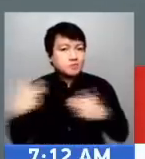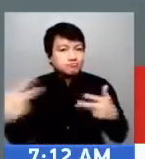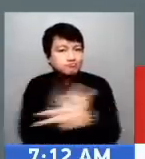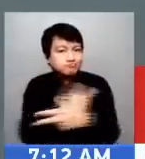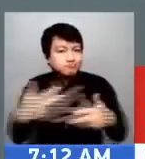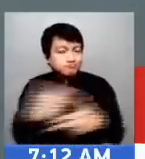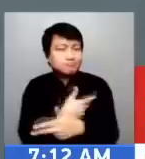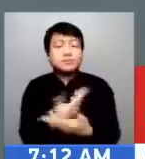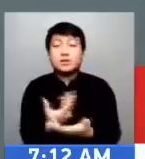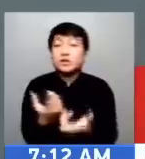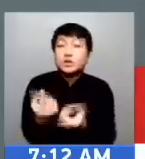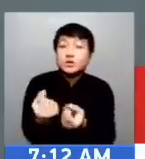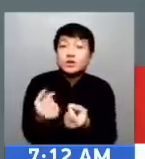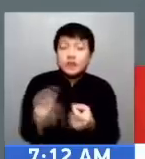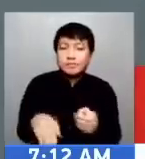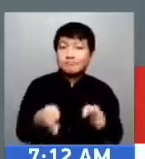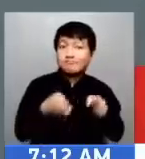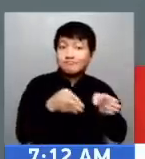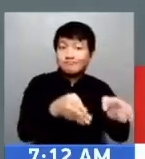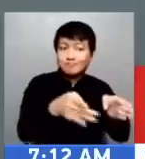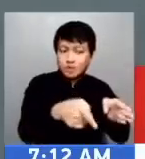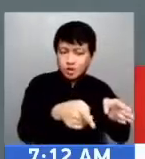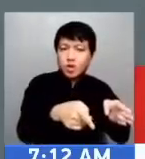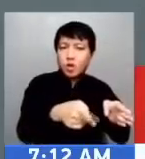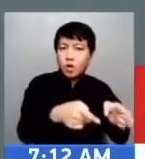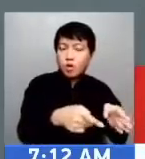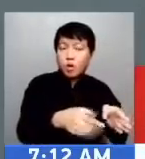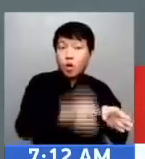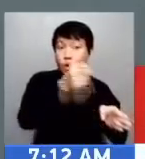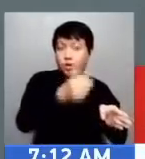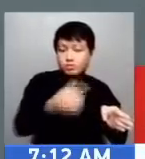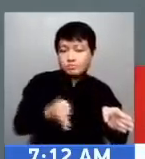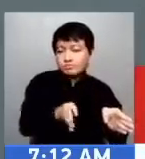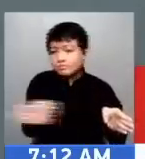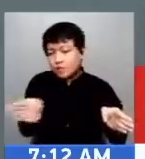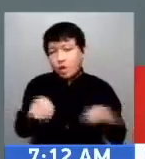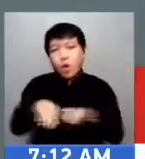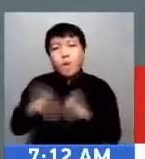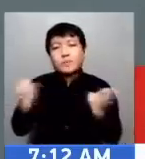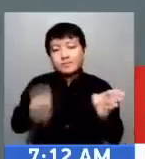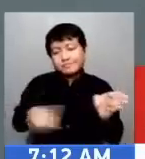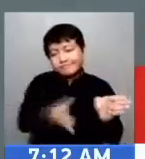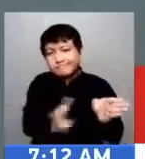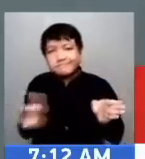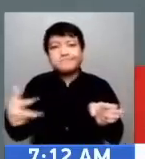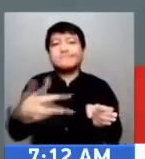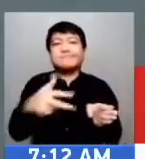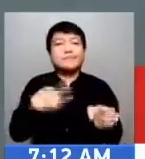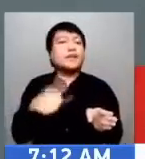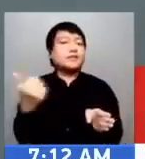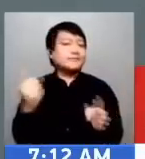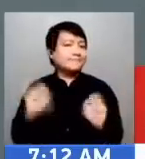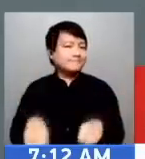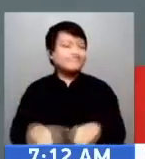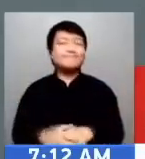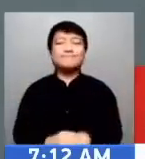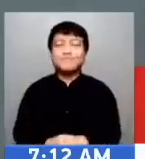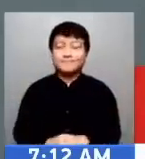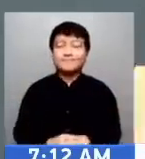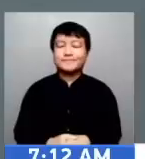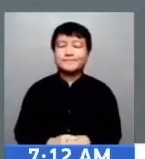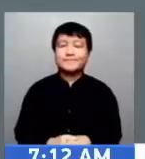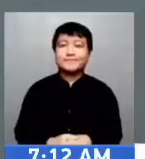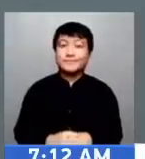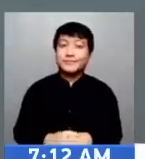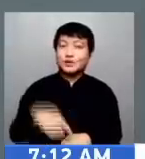na lang yung isang lane nung kabilang southbound lane nitong Visayas Avenue. Yan ang unang balita dito sa Quezon City.